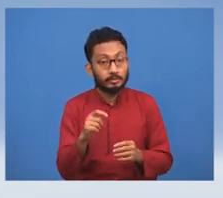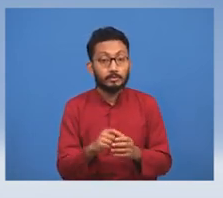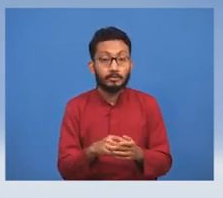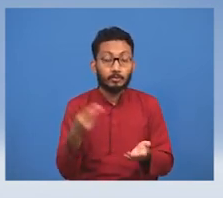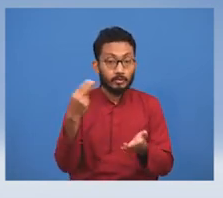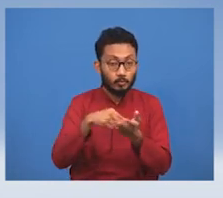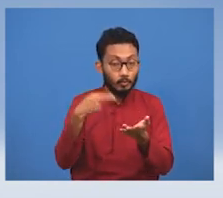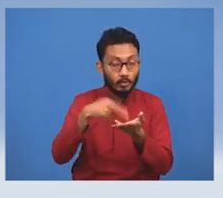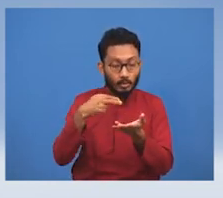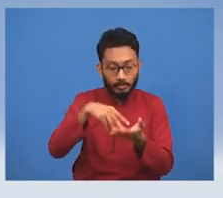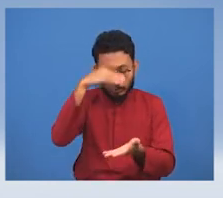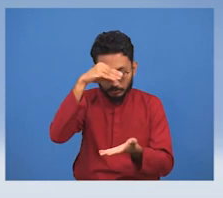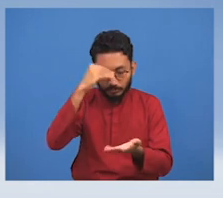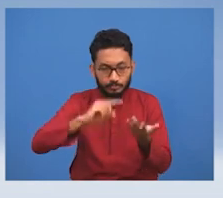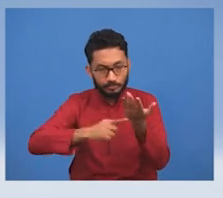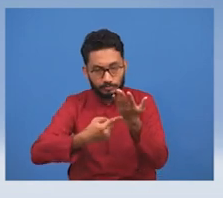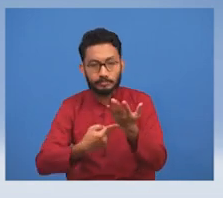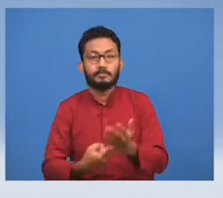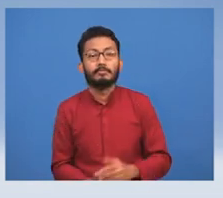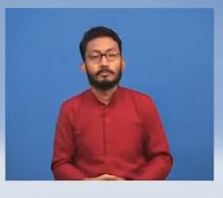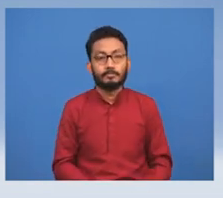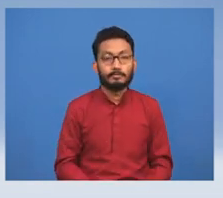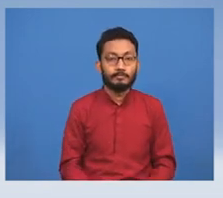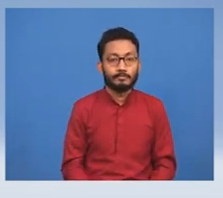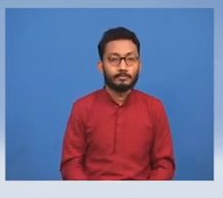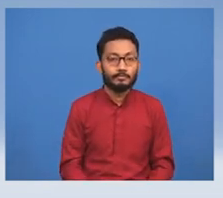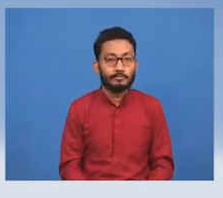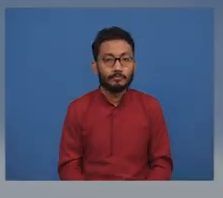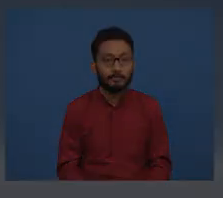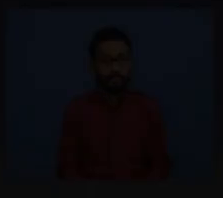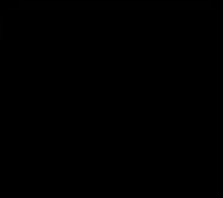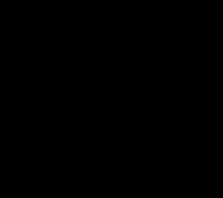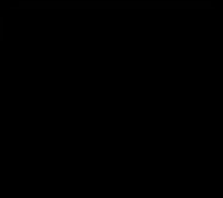Sekian, assalamualaikum warahmatullahi wabarakatuh.